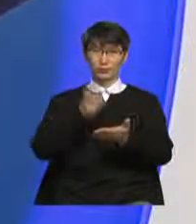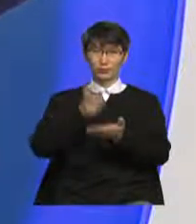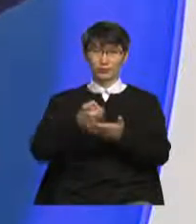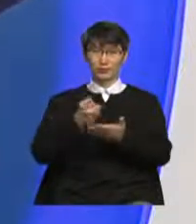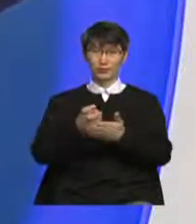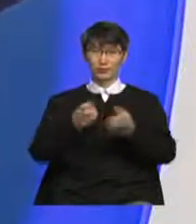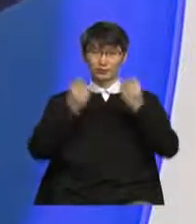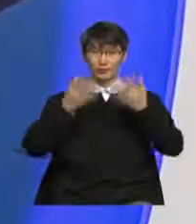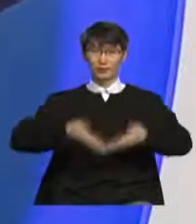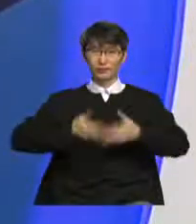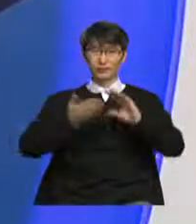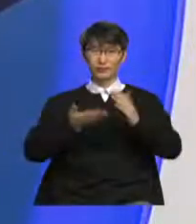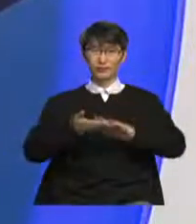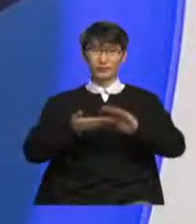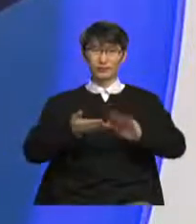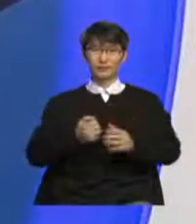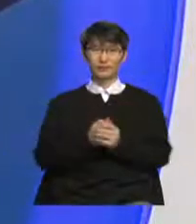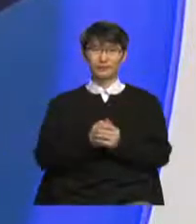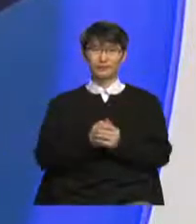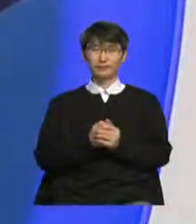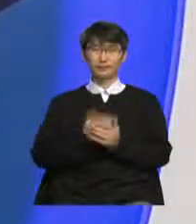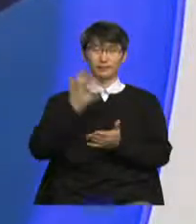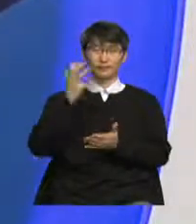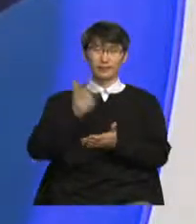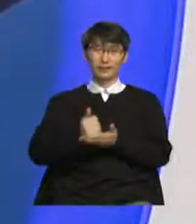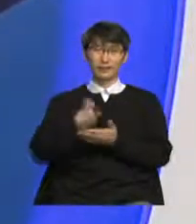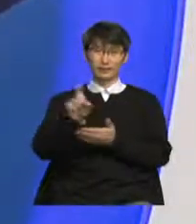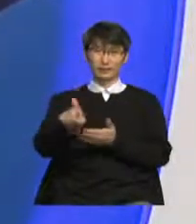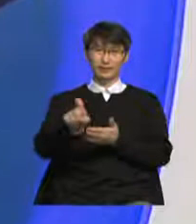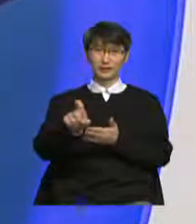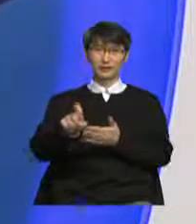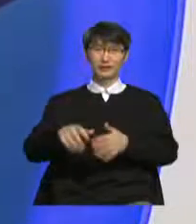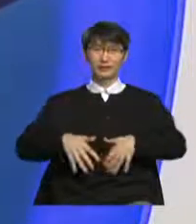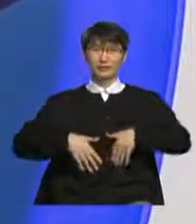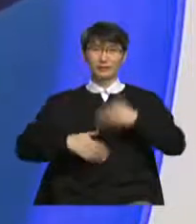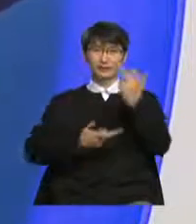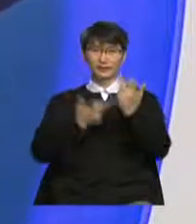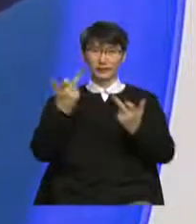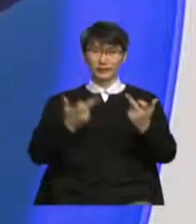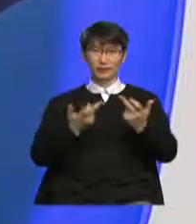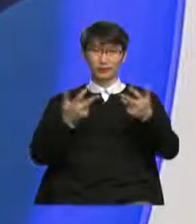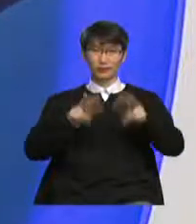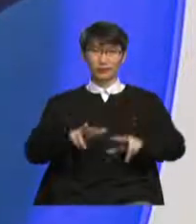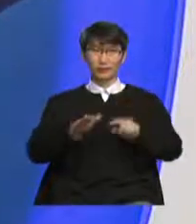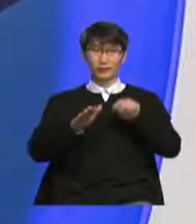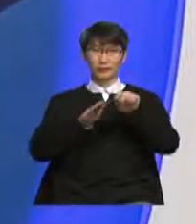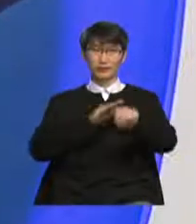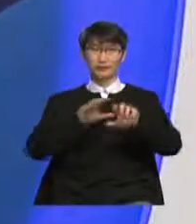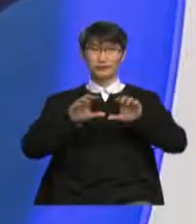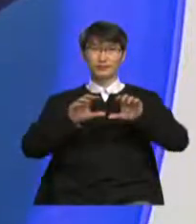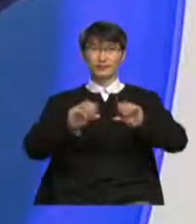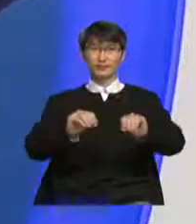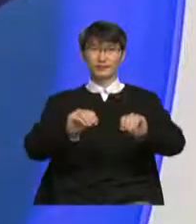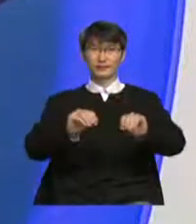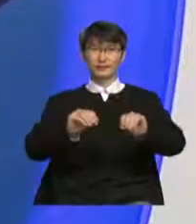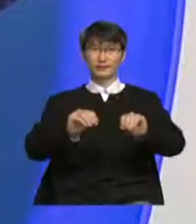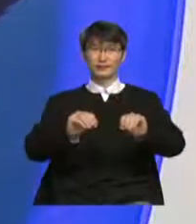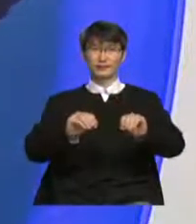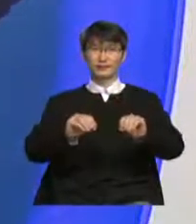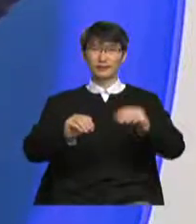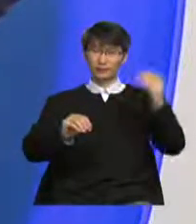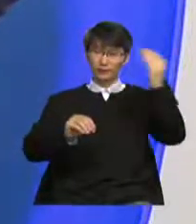예정입니다. 마지막 키워드는 남산공원 진입 제한입니다. 올해 1월부터 2개월간 남산공원 내에